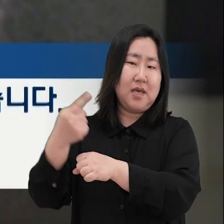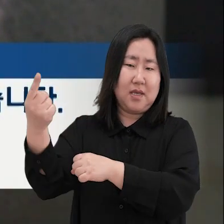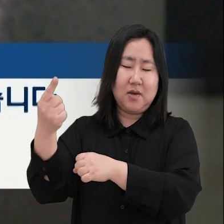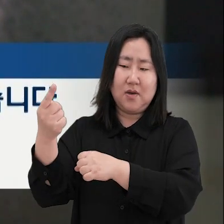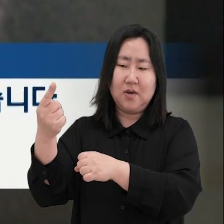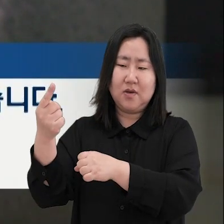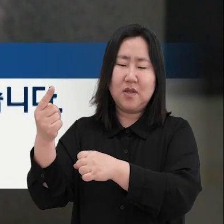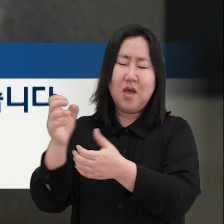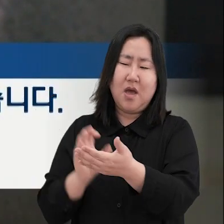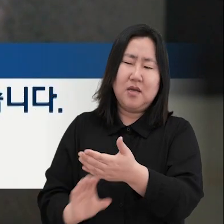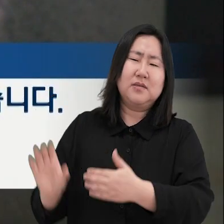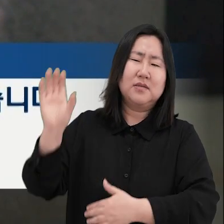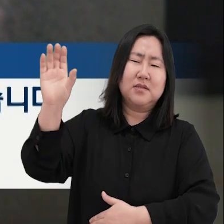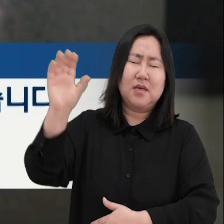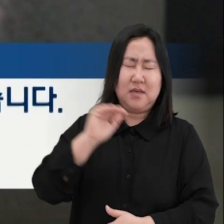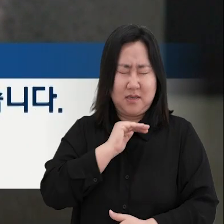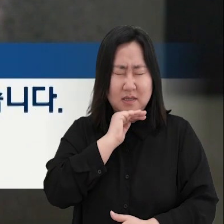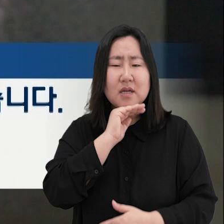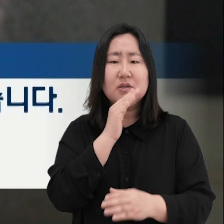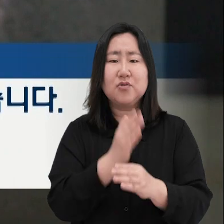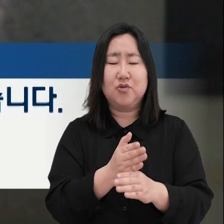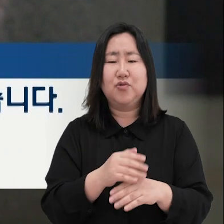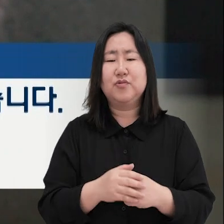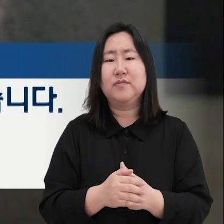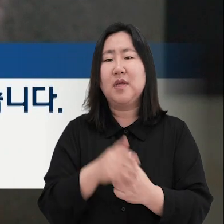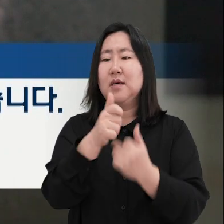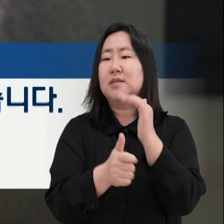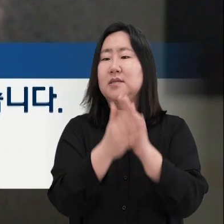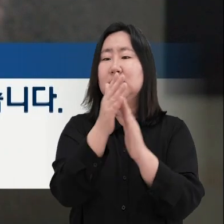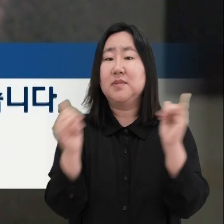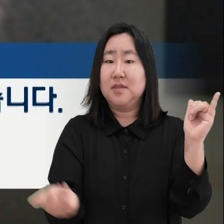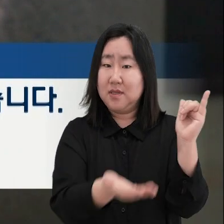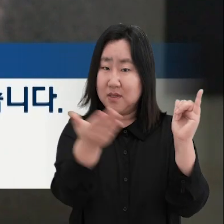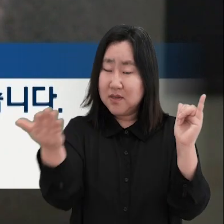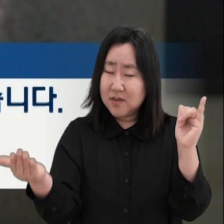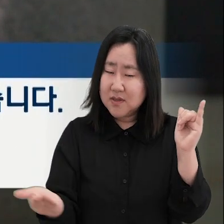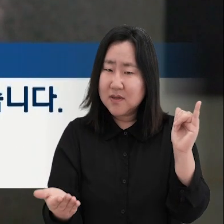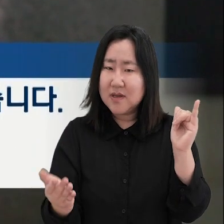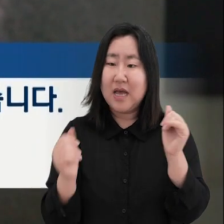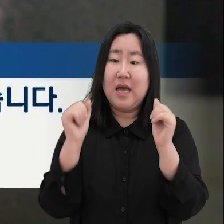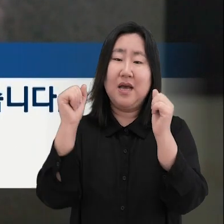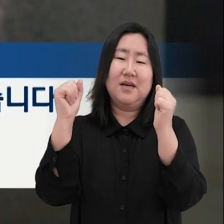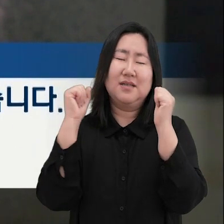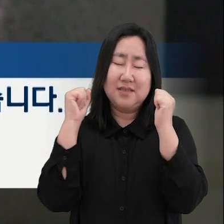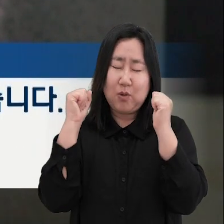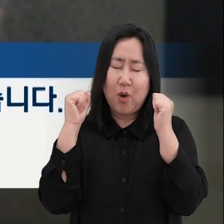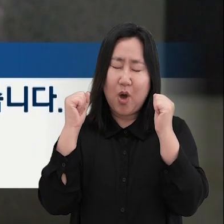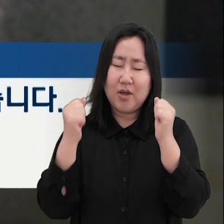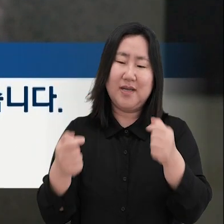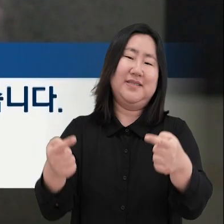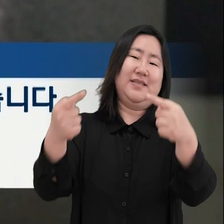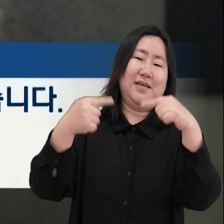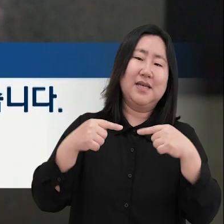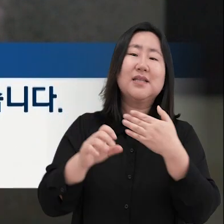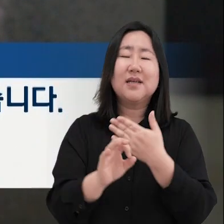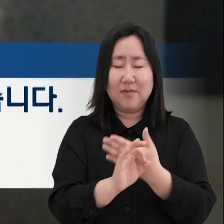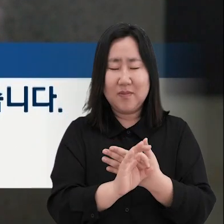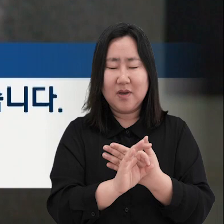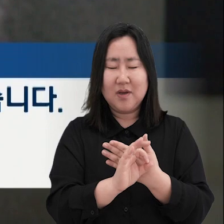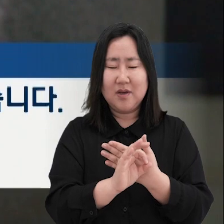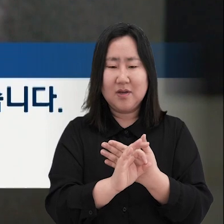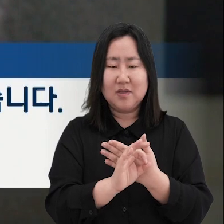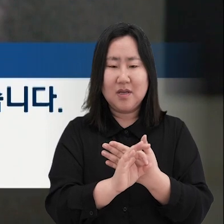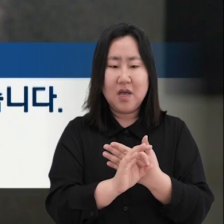등재를 기다리고 있습니다 서기포 시민 여러분들께서 응원하기에 동참을 해 주신다면